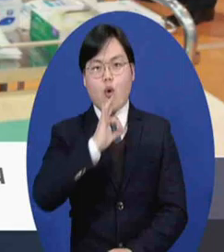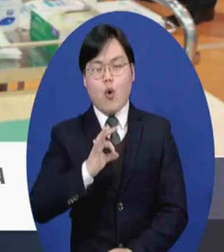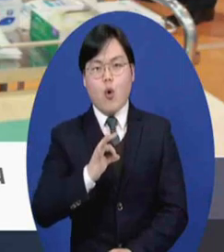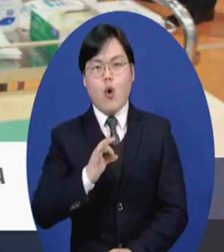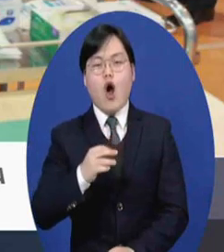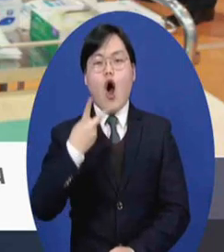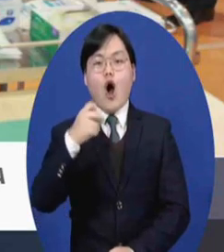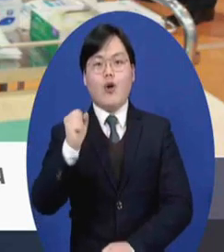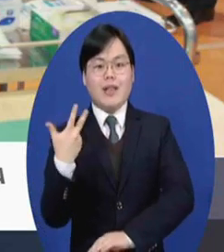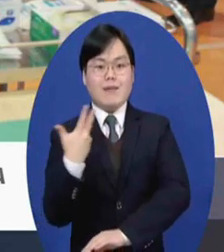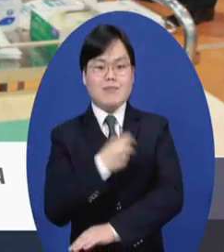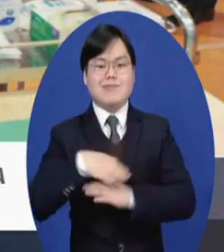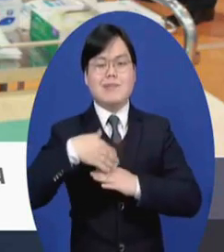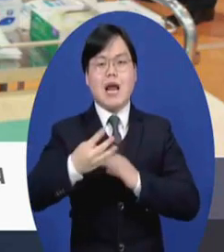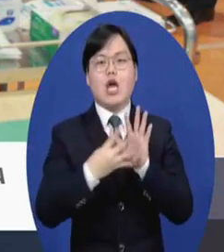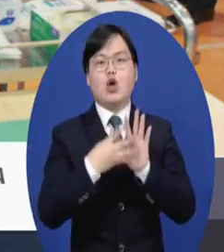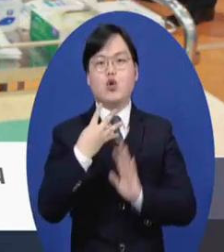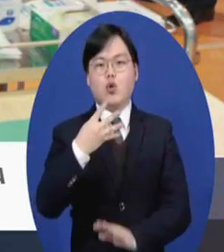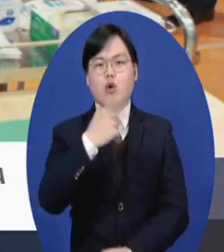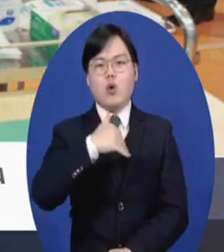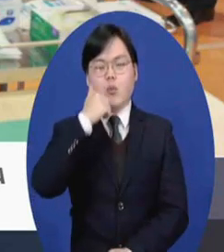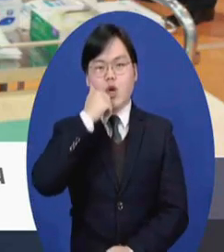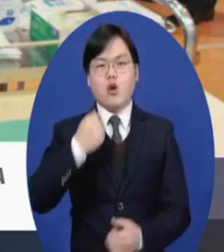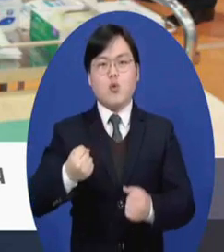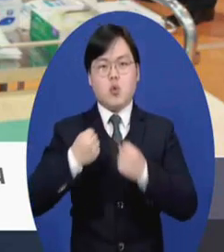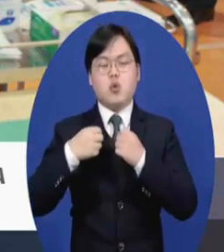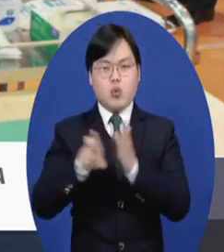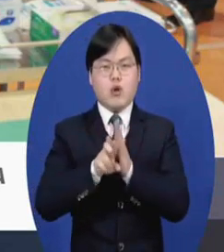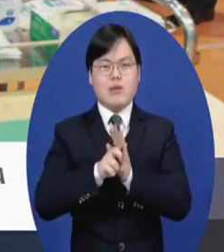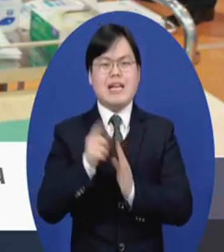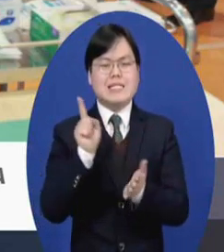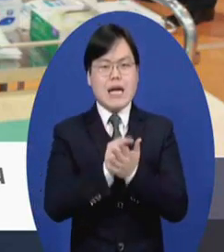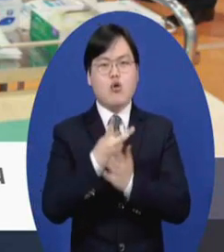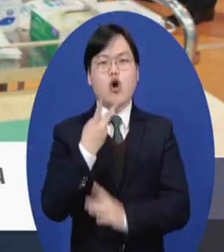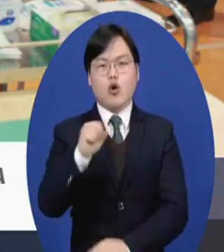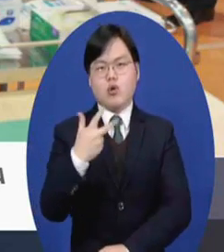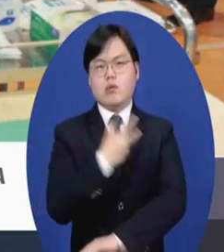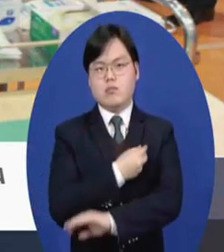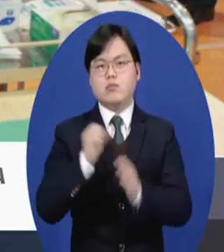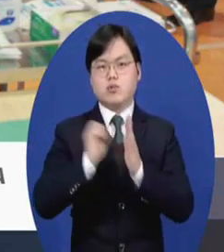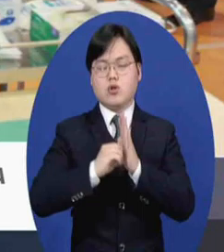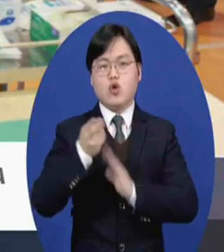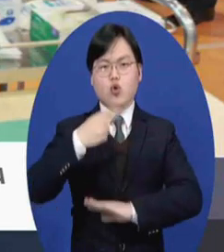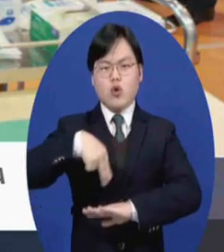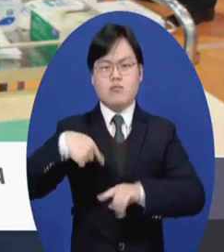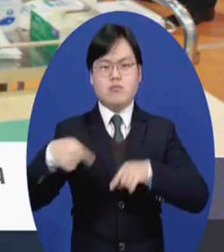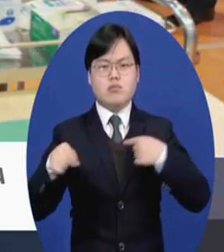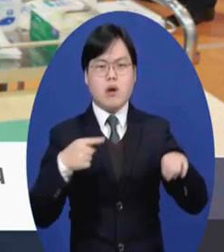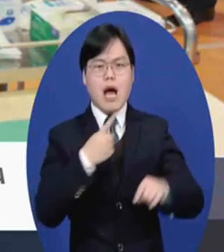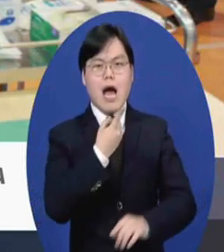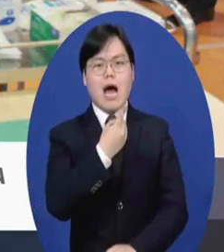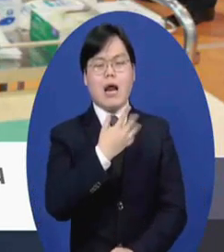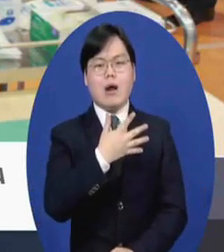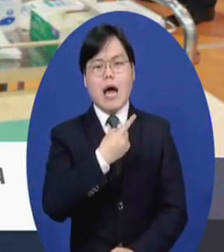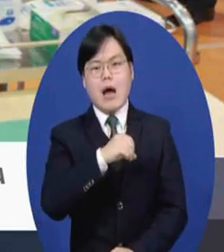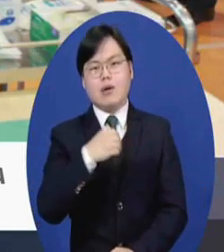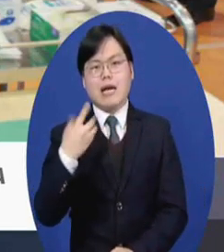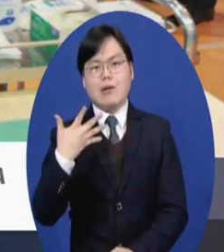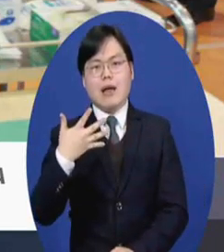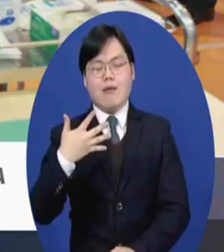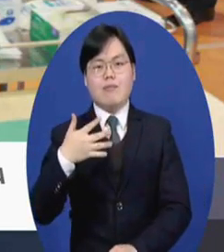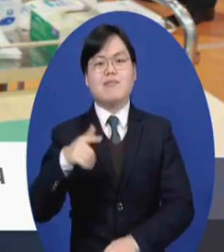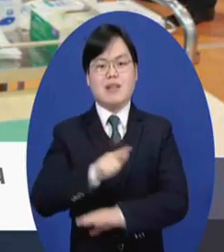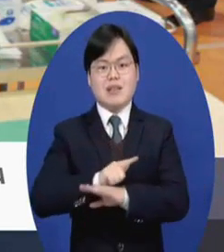дараа 94% дархлаа тогтдог учраас иргэд заавал 2 тунг тариулах ёстой. Дүүрэг бүрт 10-15 нийслэлийн хэмжээнд 85 цаг